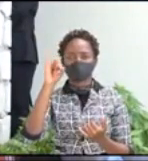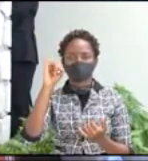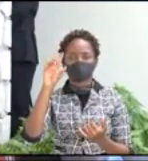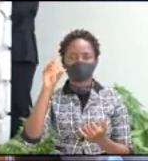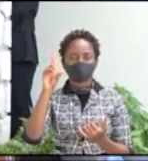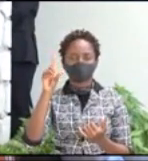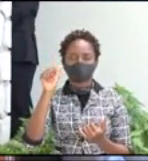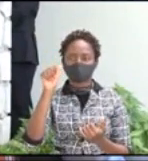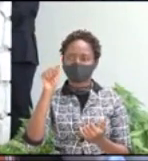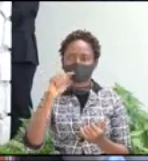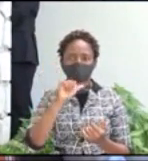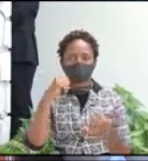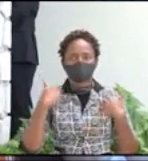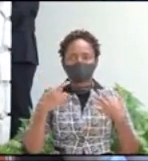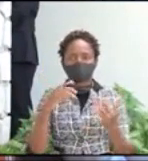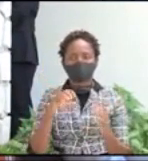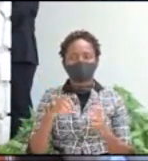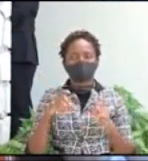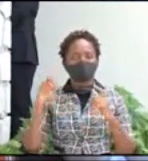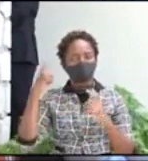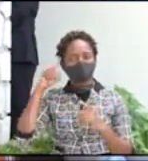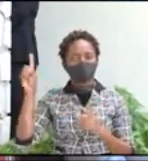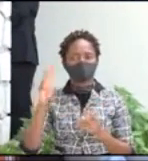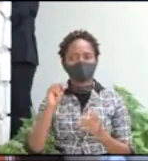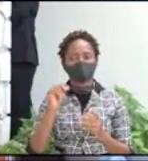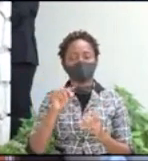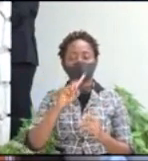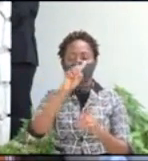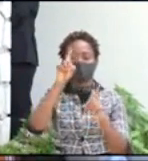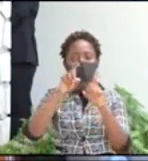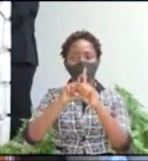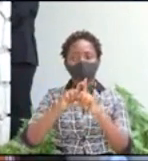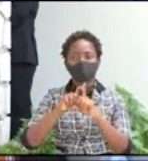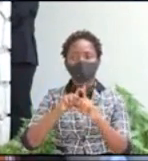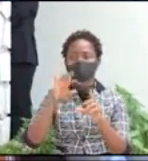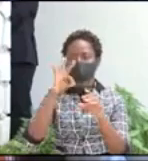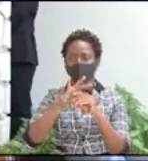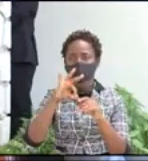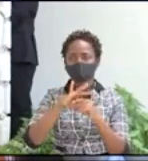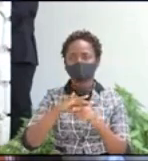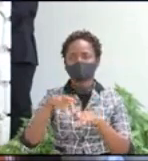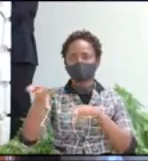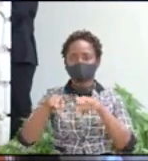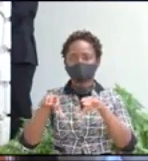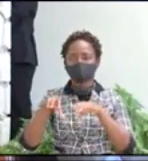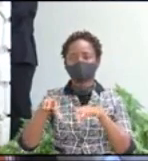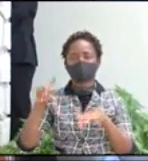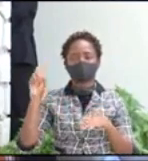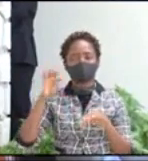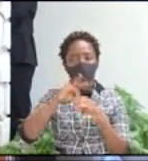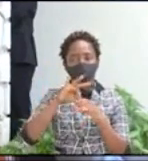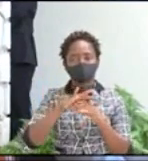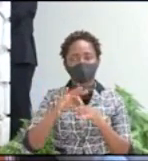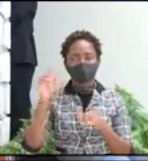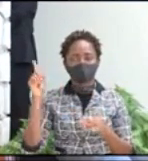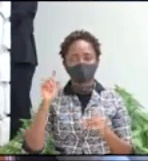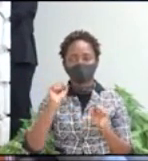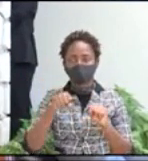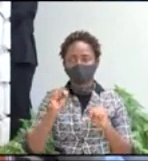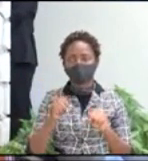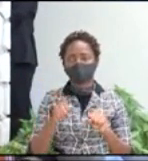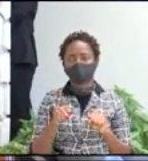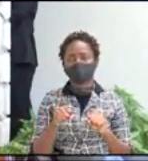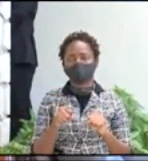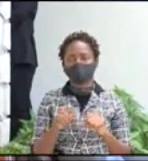n'a pas de candidat m'ba dit les votes là m'va le voter pour citoyen dans quel nan moi ka fait travail OK moi commencer